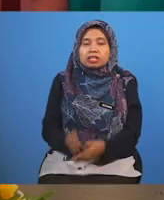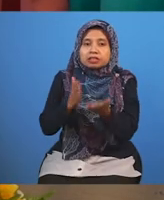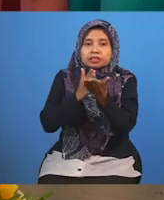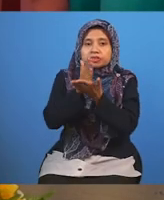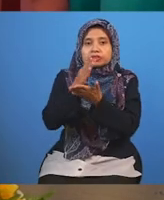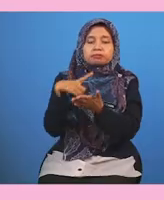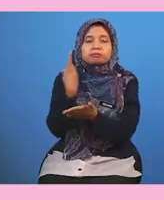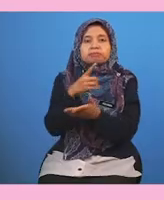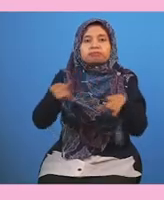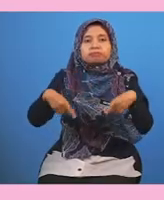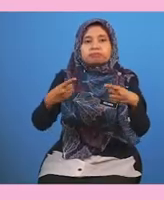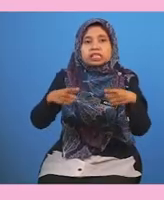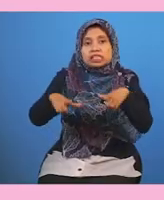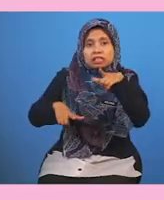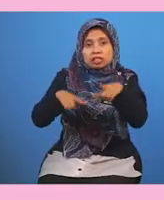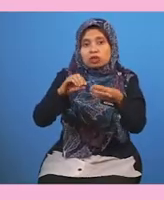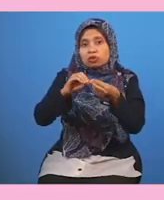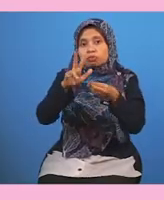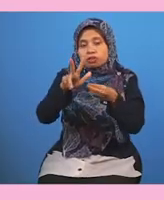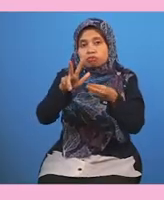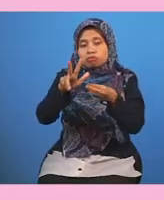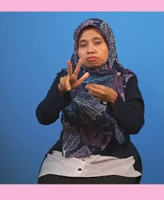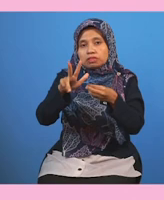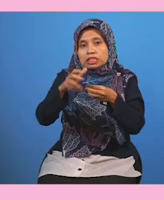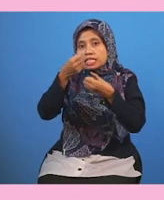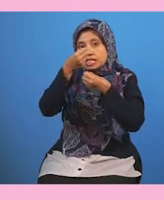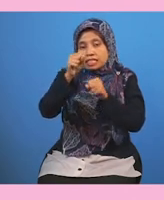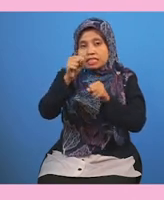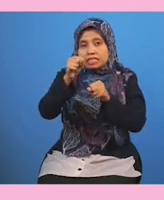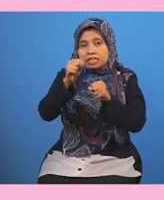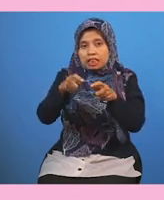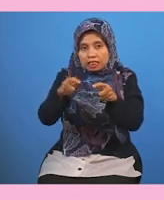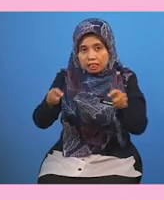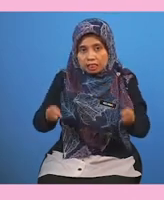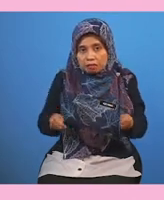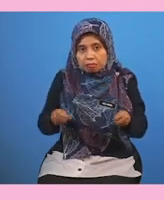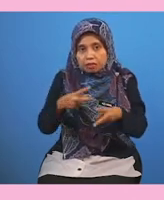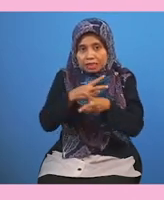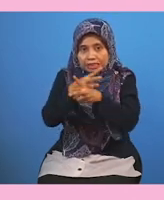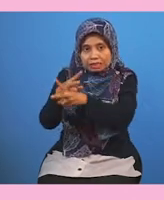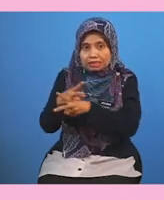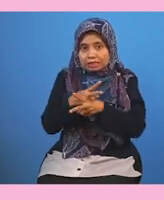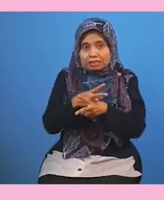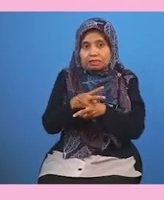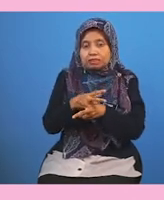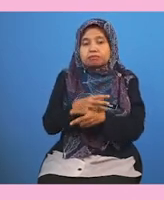Seterusnya, kita pergi ke langkah yang ketiga iaitu menyediakan tempat ternakan dan